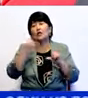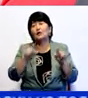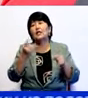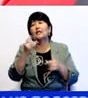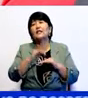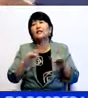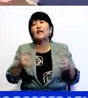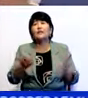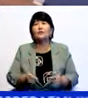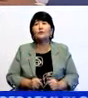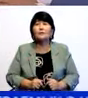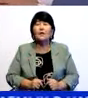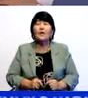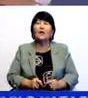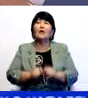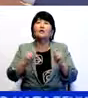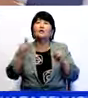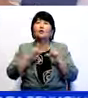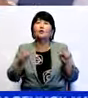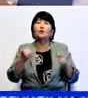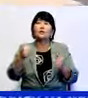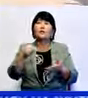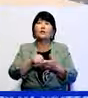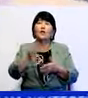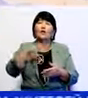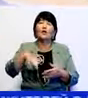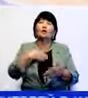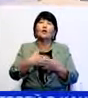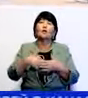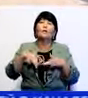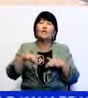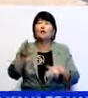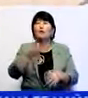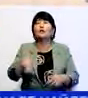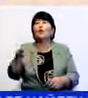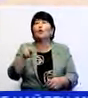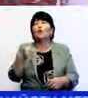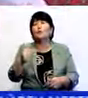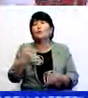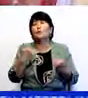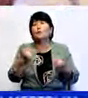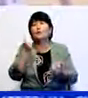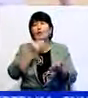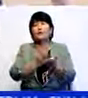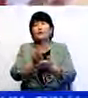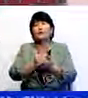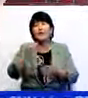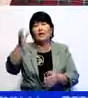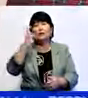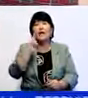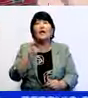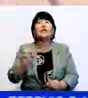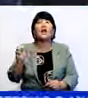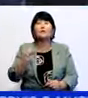детсады церемония открытия школы приняли участие государственные общественный деятель бах периоду с мамбетов и почетный ветеран сферы образования ходором